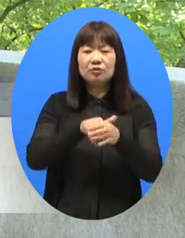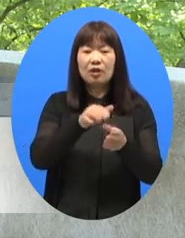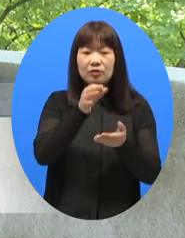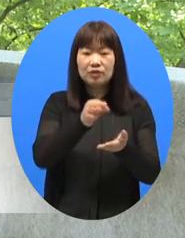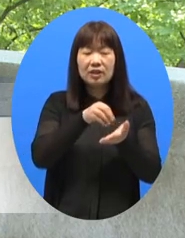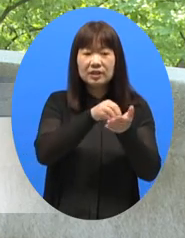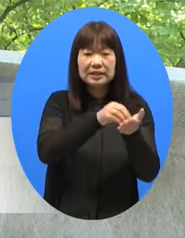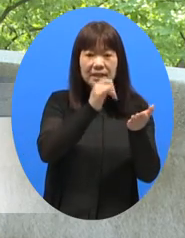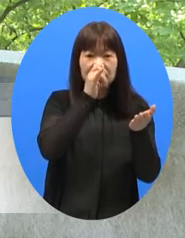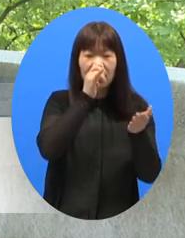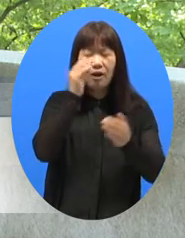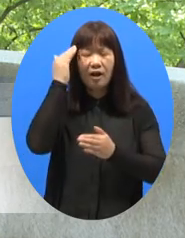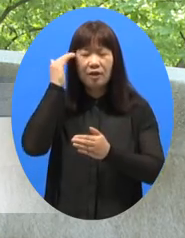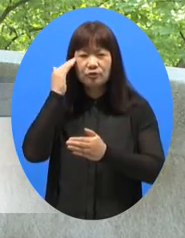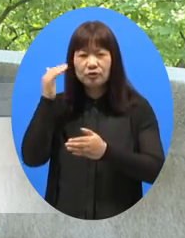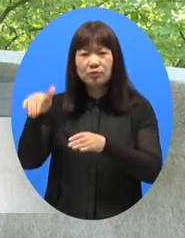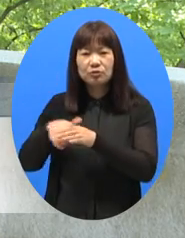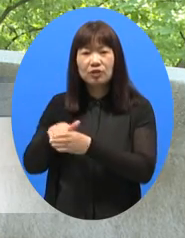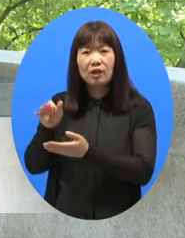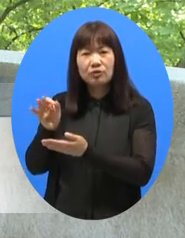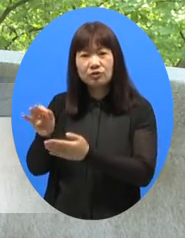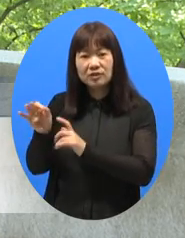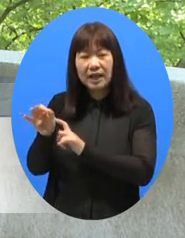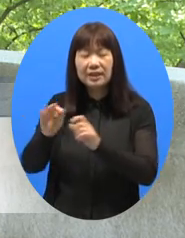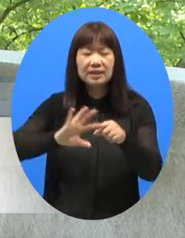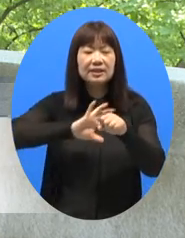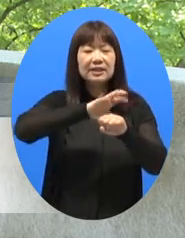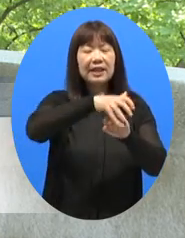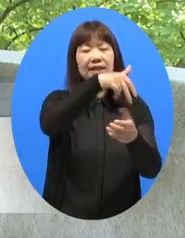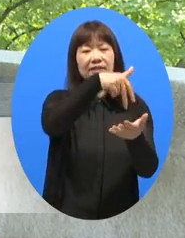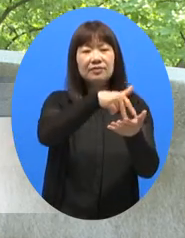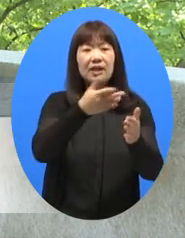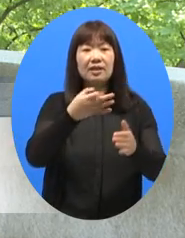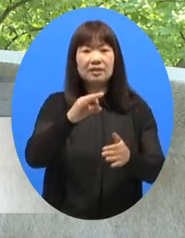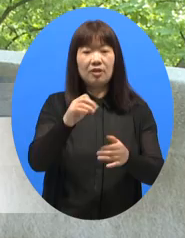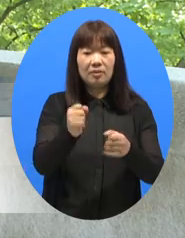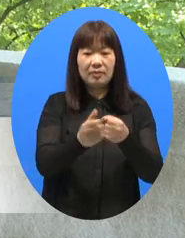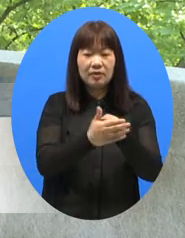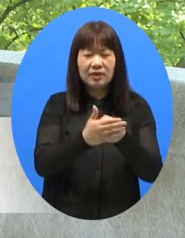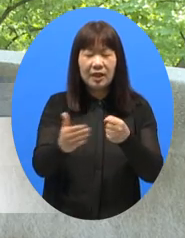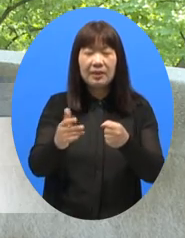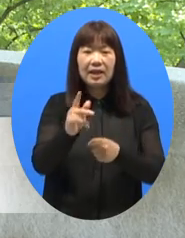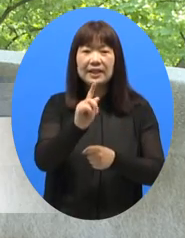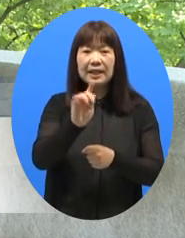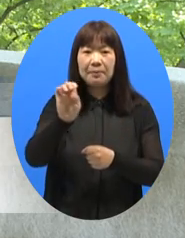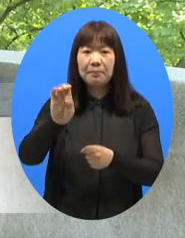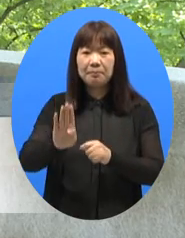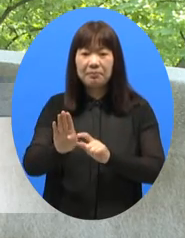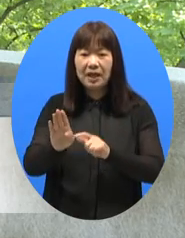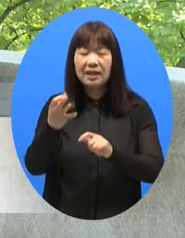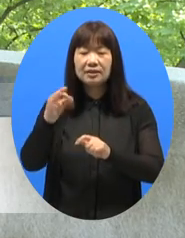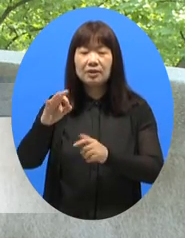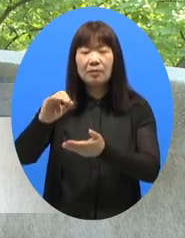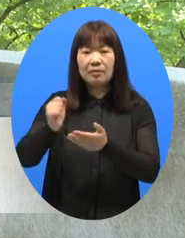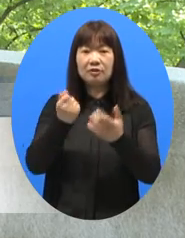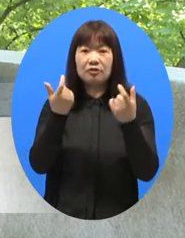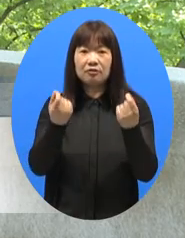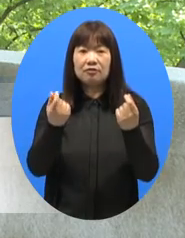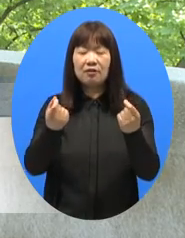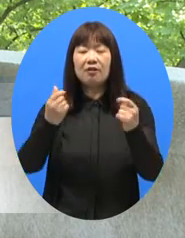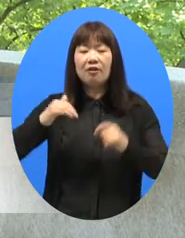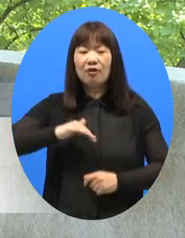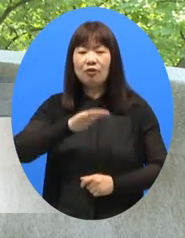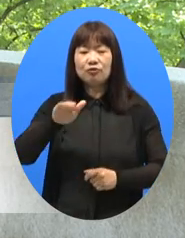우리의 문화유산의 가치를 세계유산적으로 인정받는 거잖아요. 그래서 마치 그러니까 K-POP이 인정받고 사랑받는 것처럼